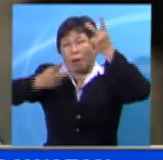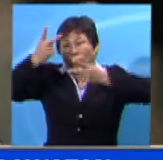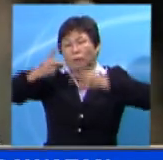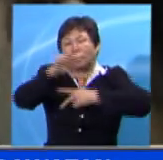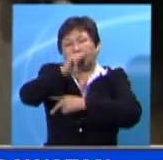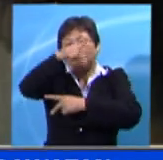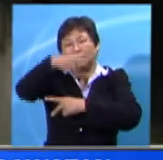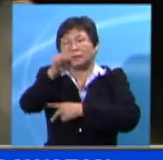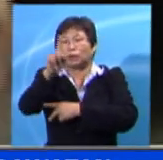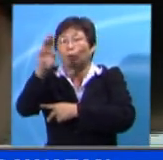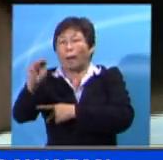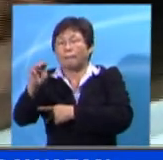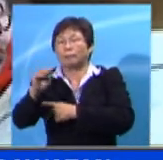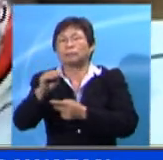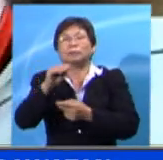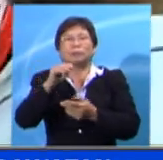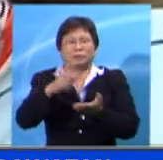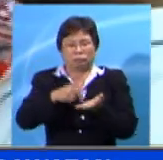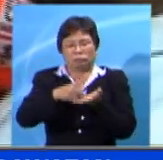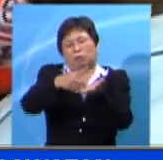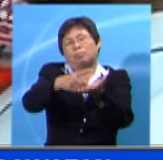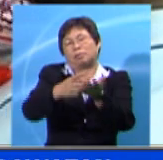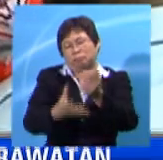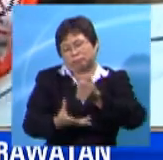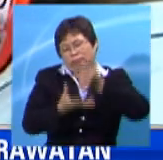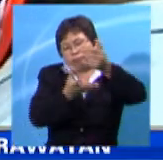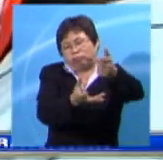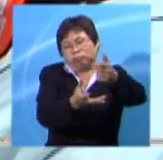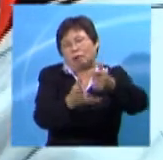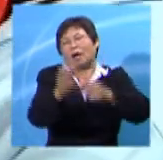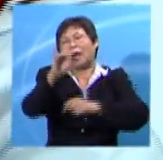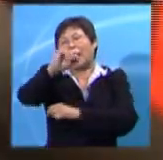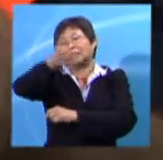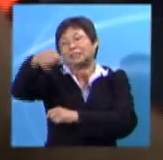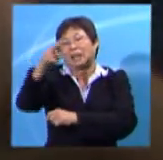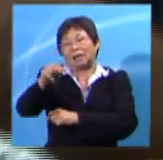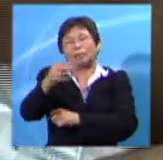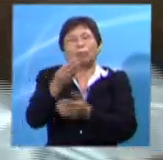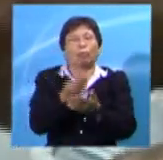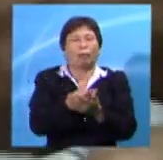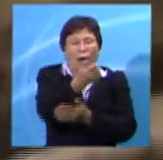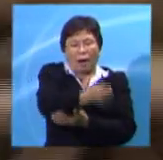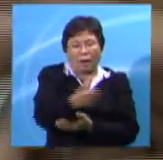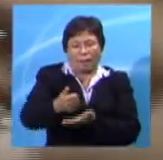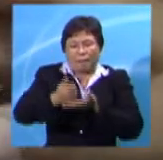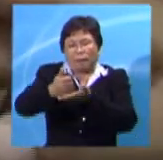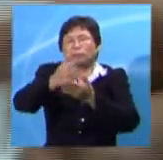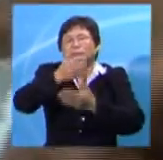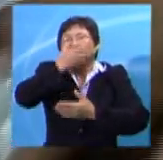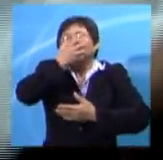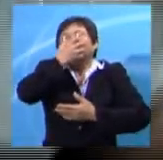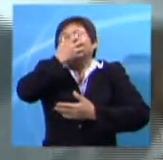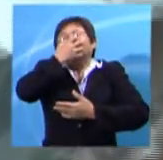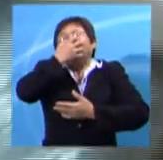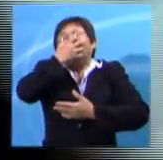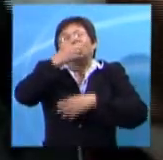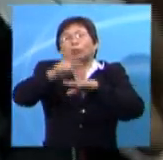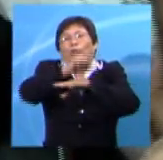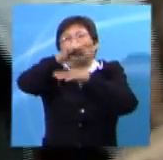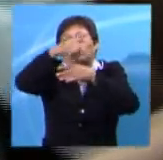kp1m turut menyerahkan sumbangan daripada institusi jantung negara berupa peralatan bantuan pernafasan untuk